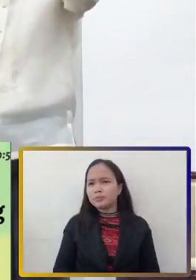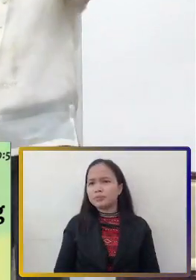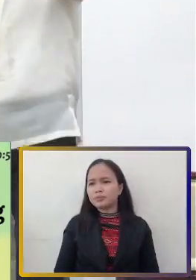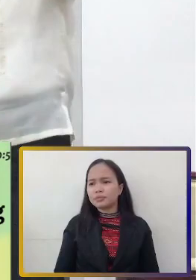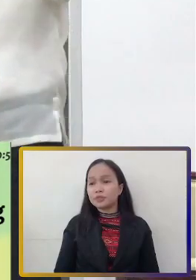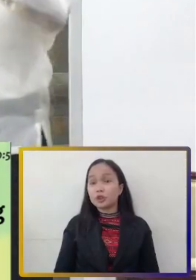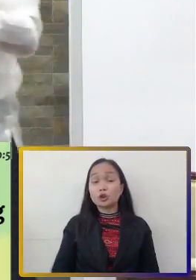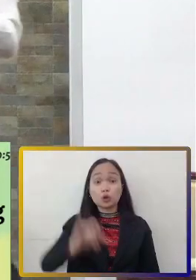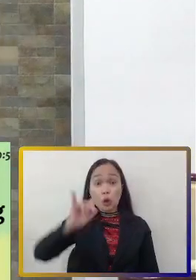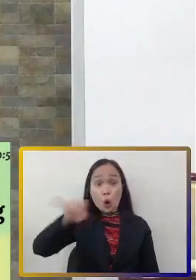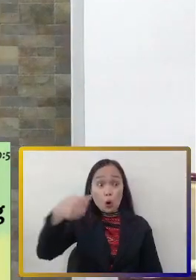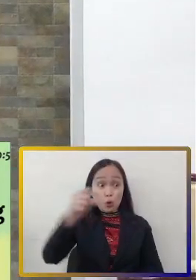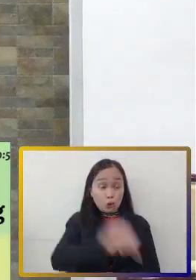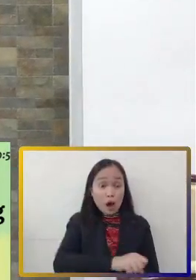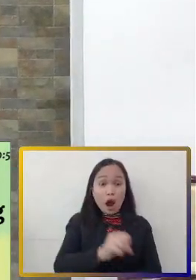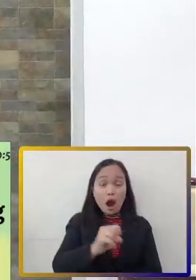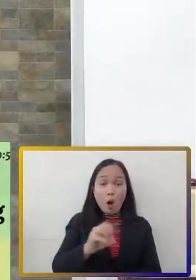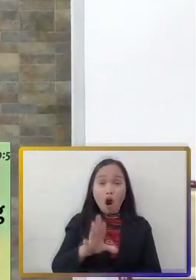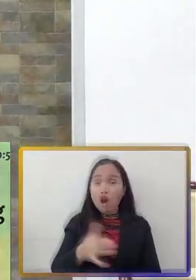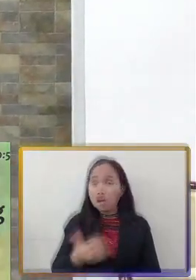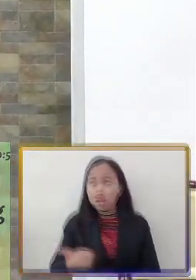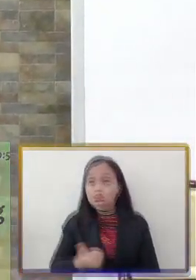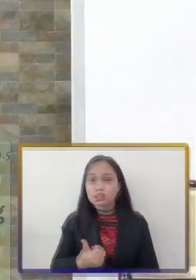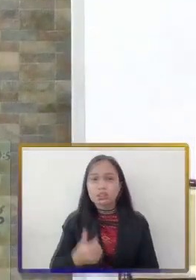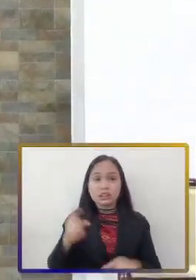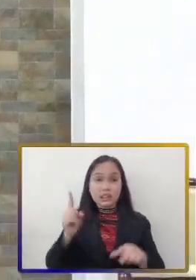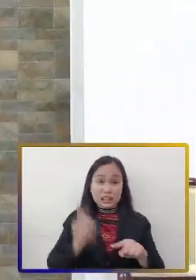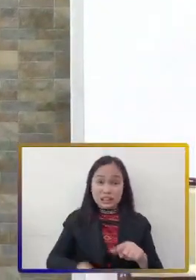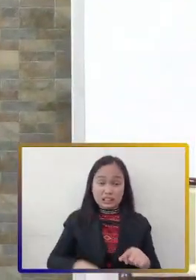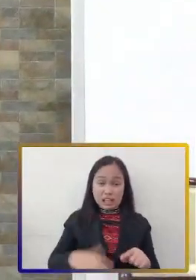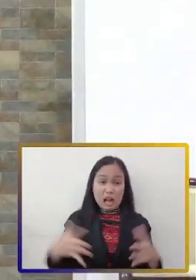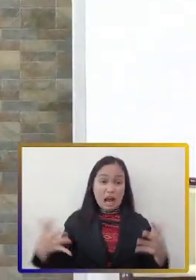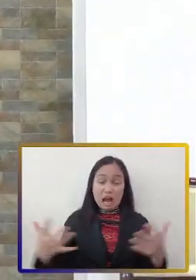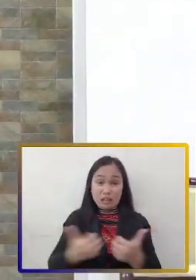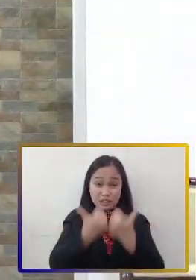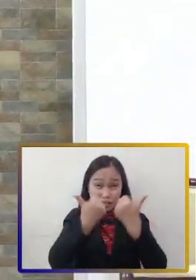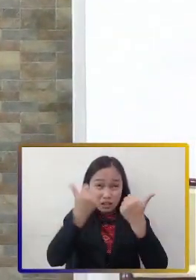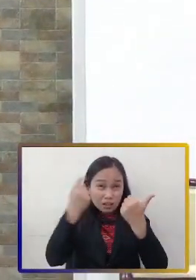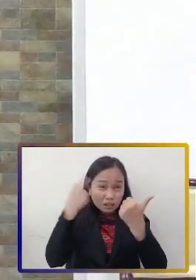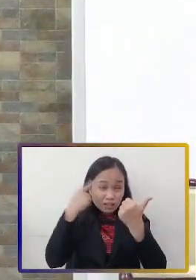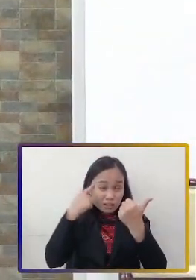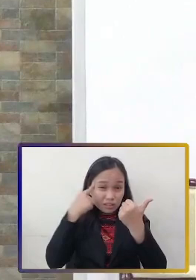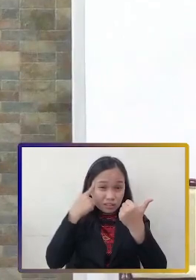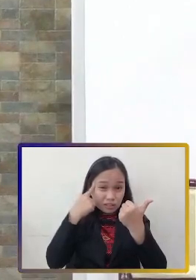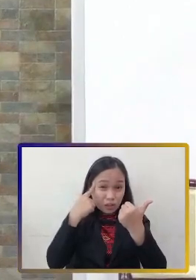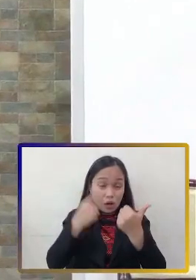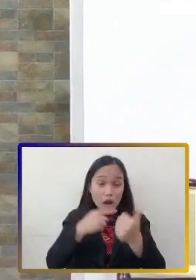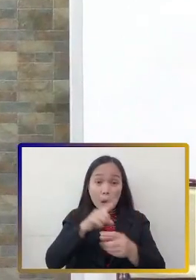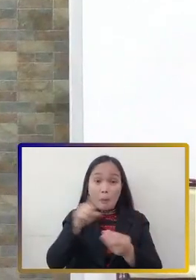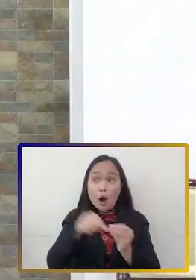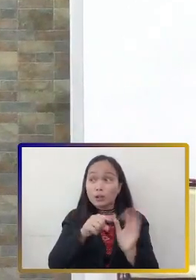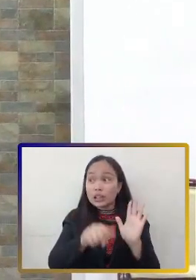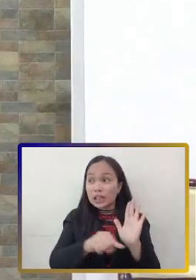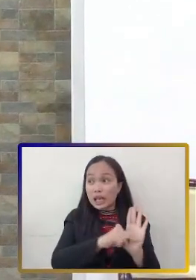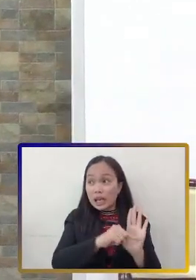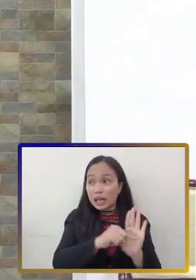na si Joshua and the rest of them ay hindi po sila maatakihin sa kanilang isipan, mga kapatid, ng negative